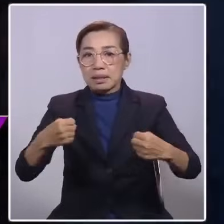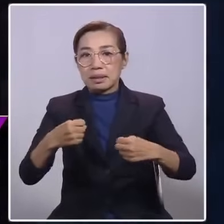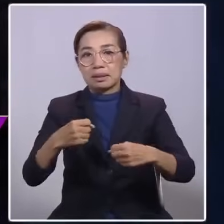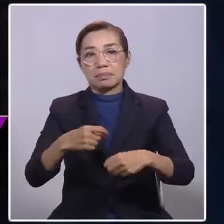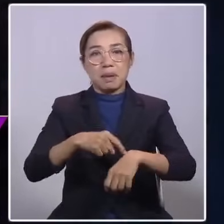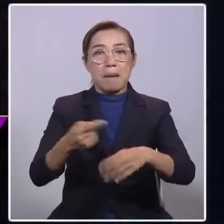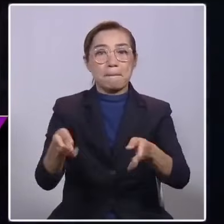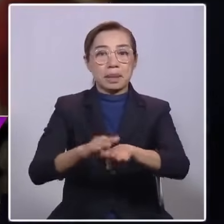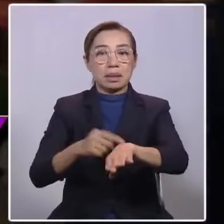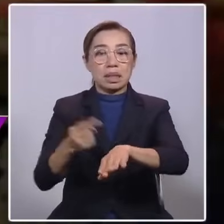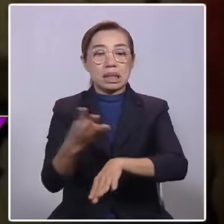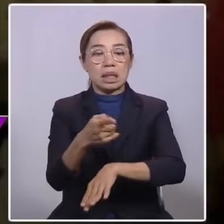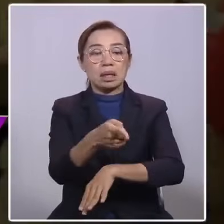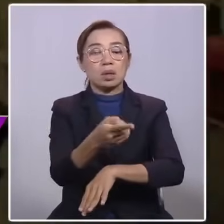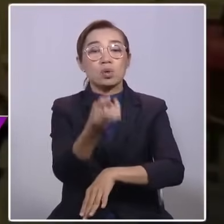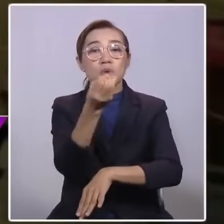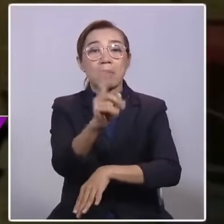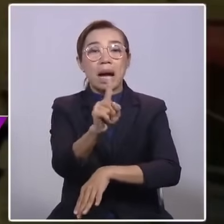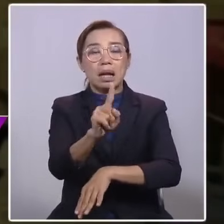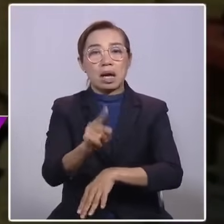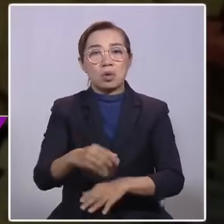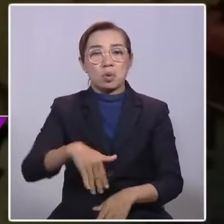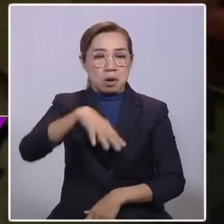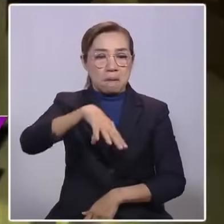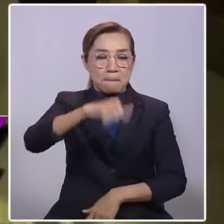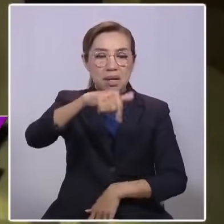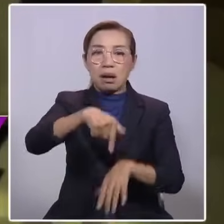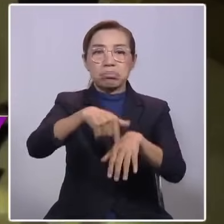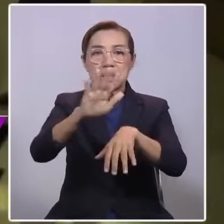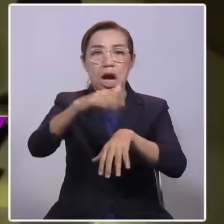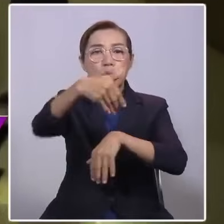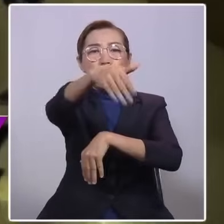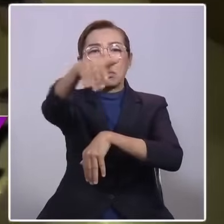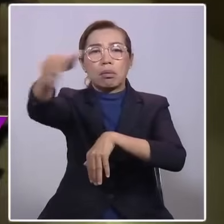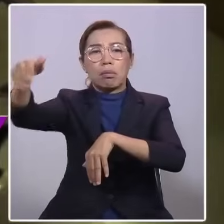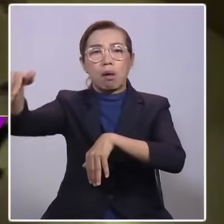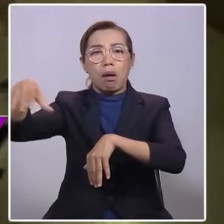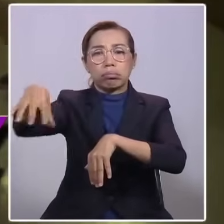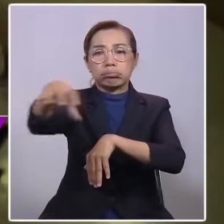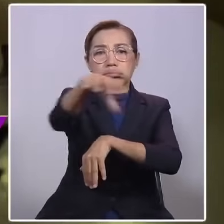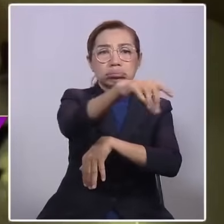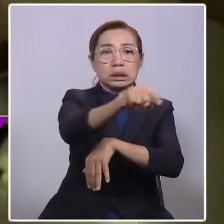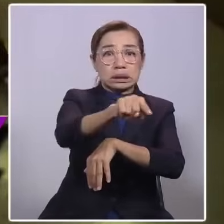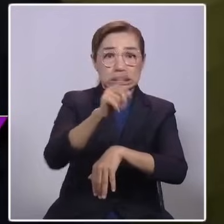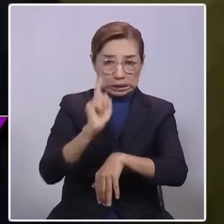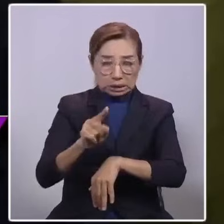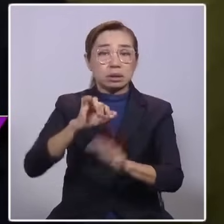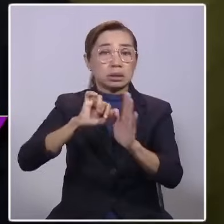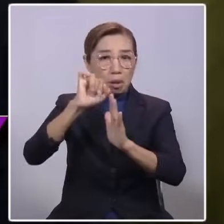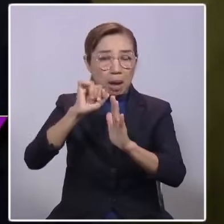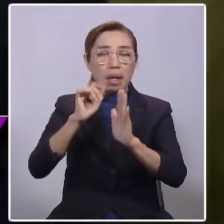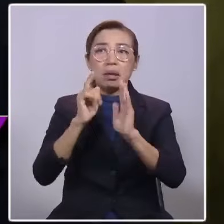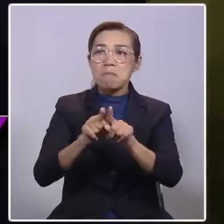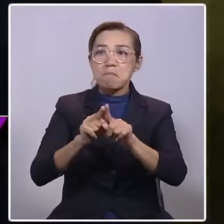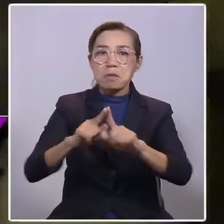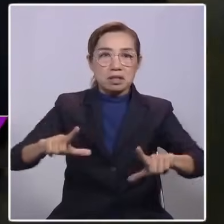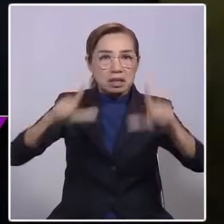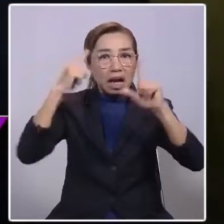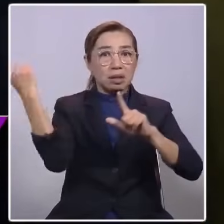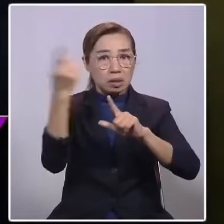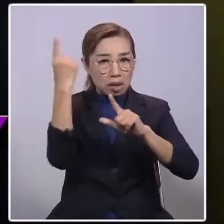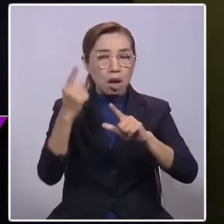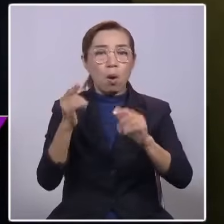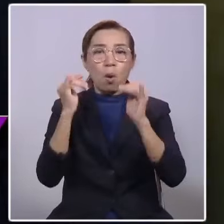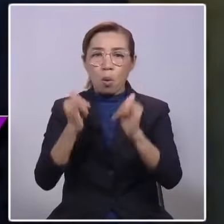4:00นเนี่ยส่วนใหญ่มันอยู่พื้นที่รอบนอกเหรอไม่ได้อยู่ในตัวเมืองสักเท่าไหร่ด้วยทั้งๆที่เป็นเมืองท่องเที่ยวแล้วก็มีนักท่องเที่ยวต่างชาติ